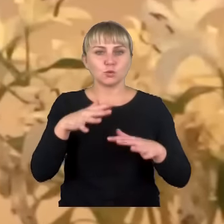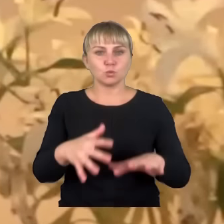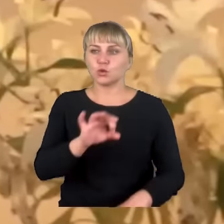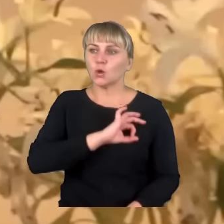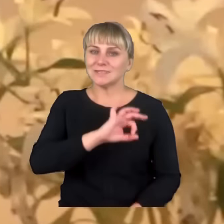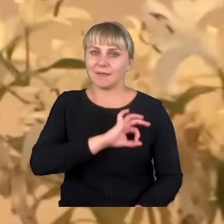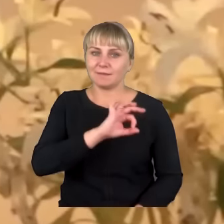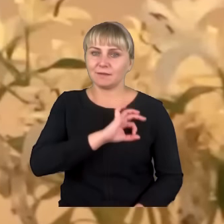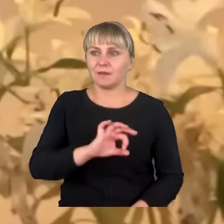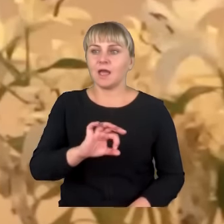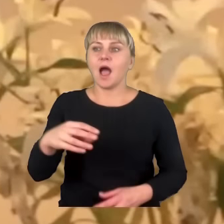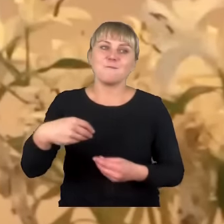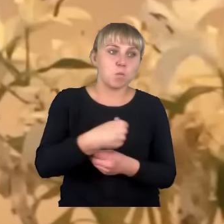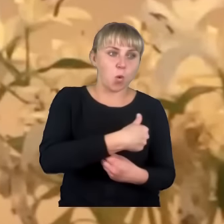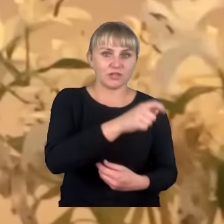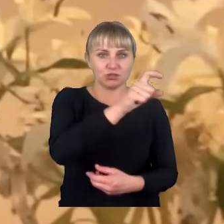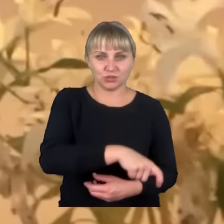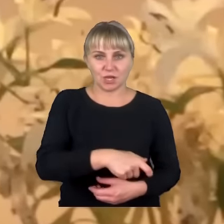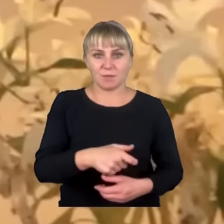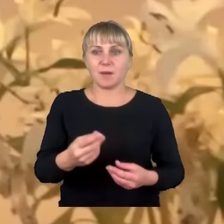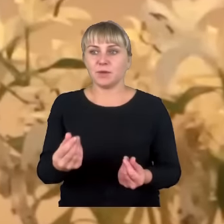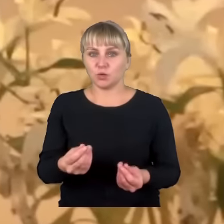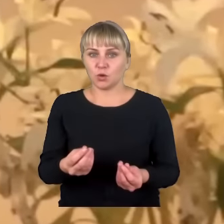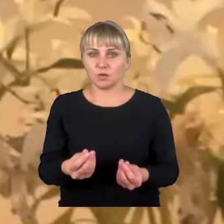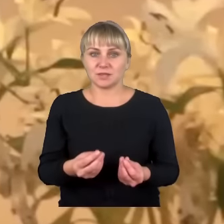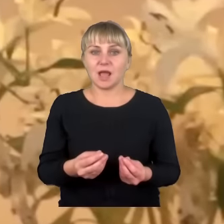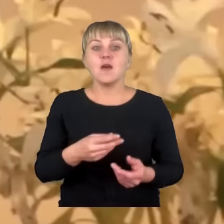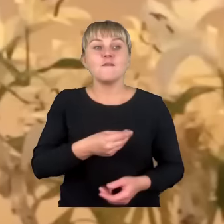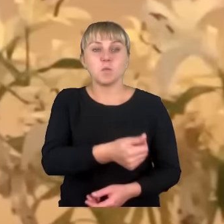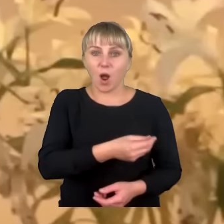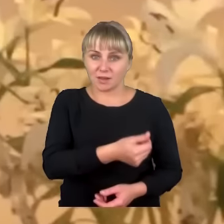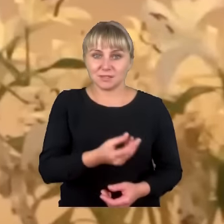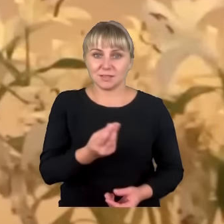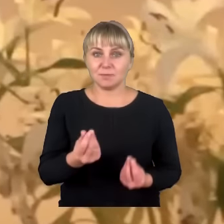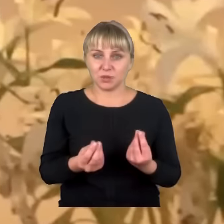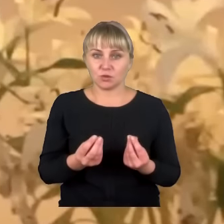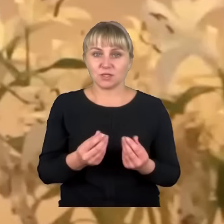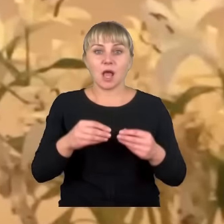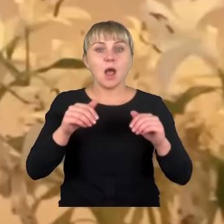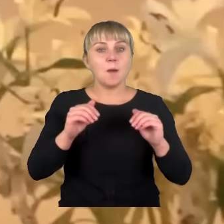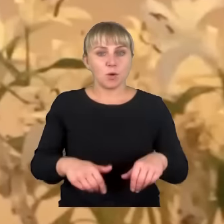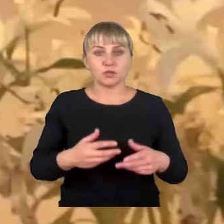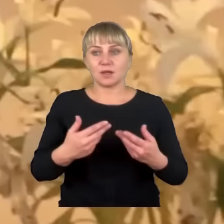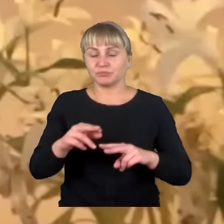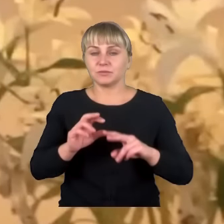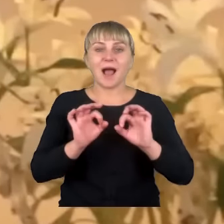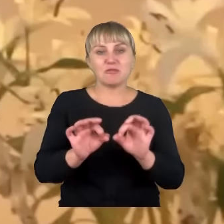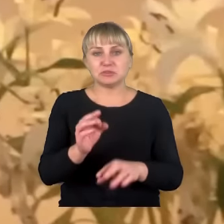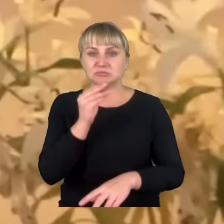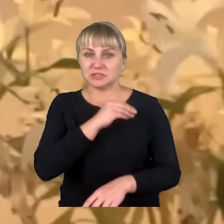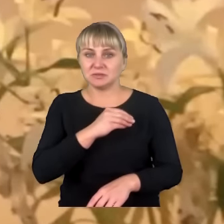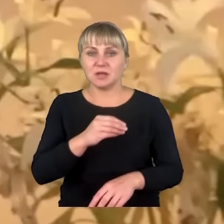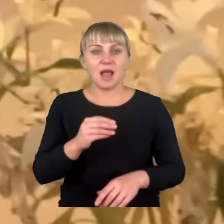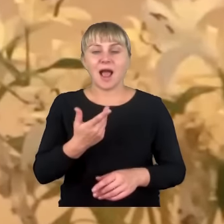za wpłacanie pieniędzy i można było w ramach tych wpłat dostać Rolls-Royce, który potem się okazał być nie